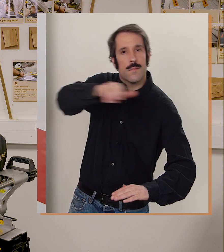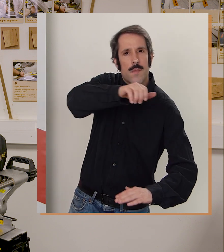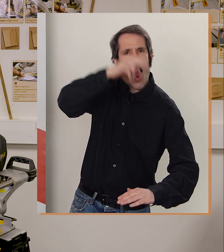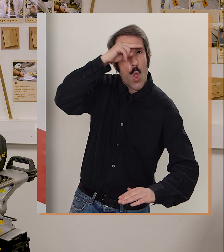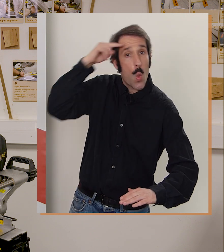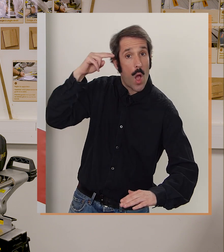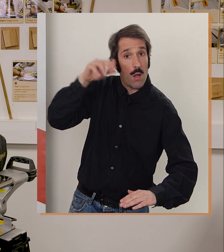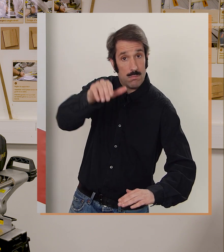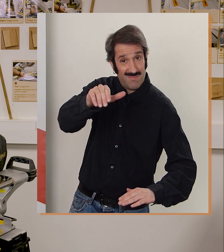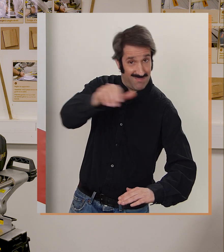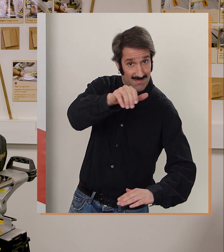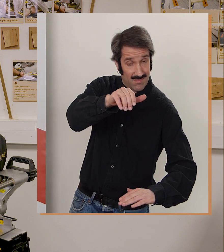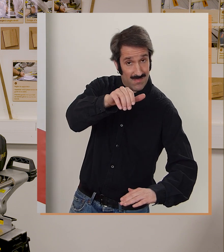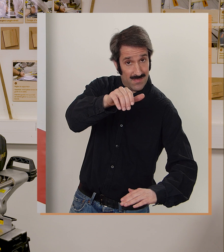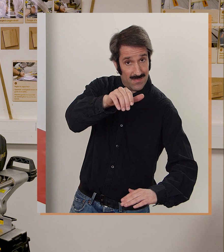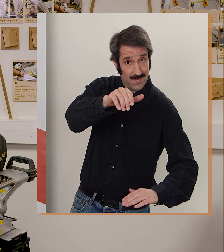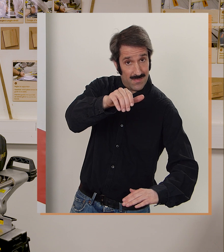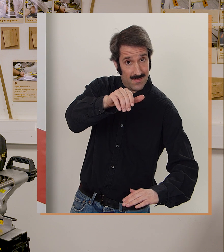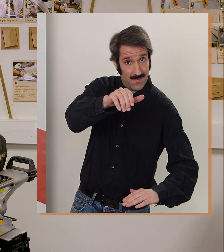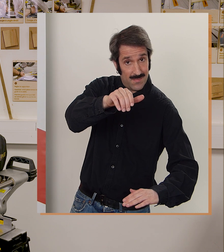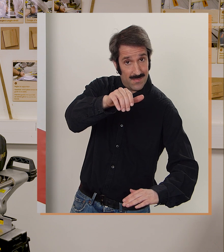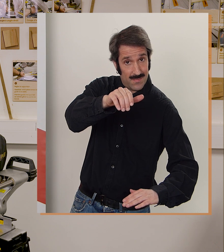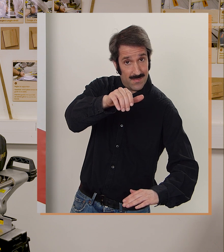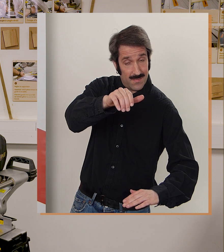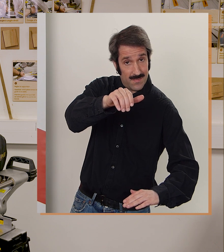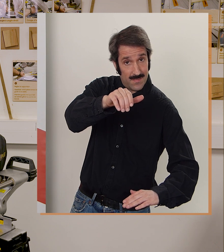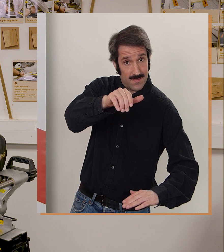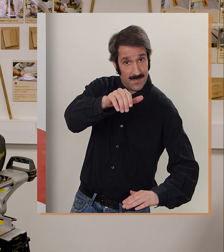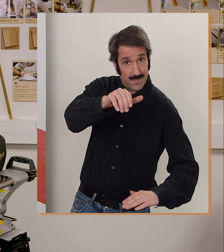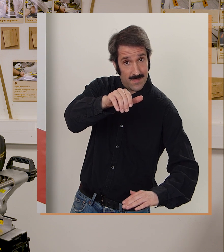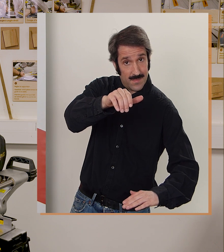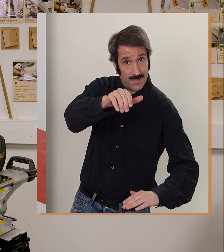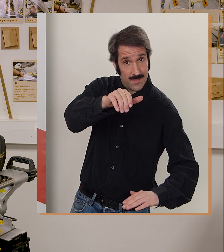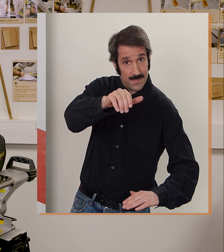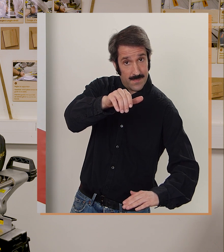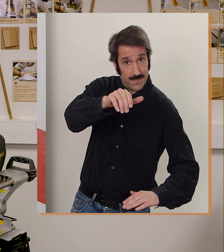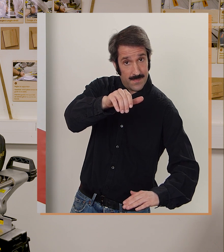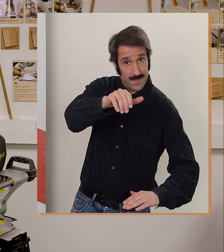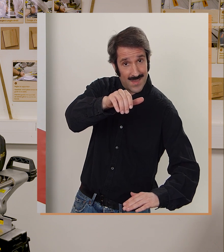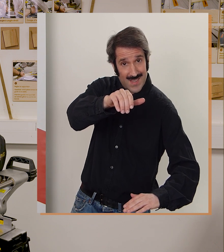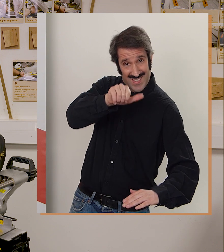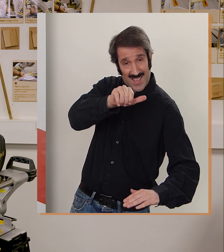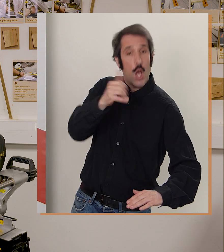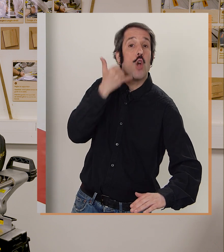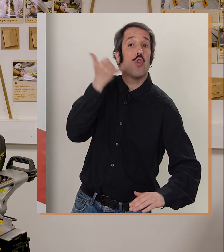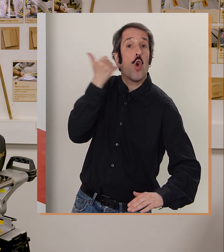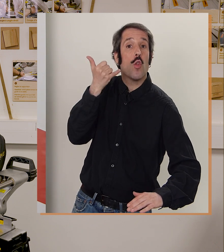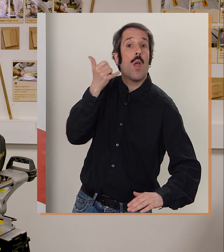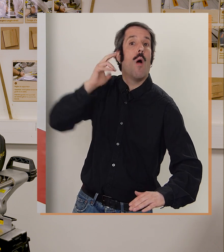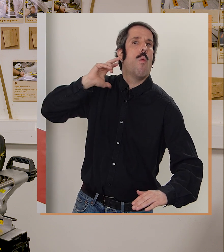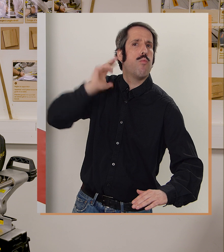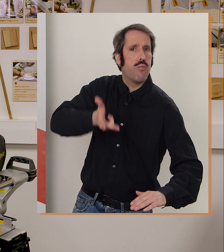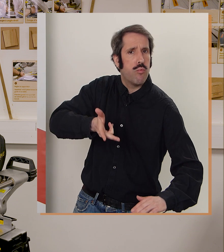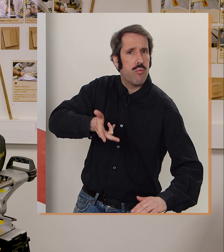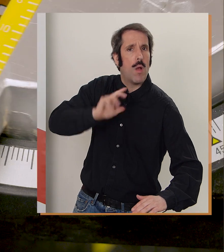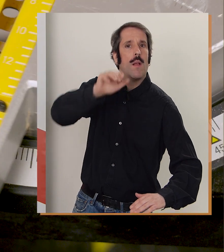Une gâchette noire est à votre gauche, il va falloir la presser comme ceci. Ensuite vous avez la gâchette jaune qui correspond à la